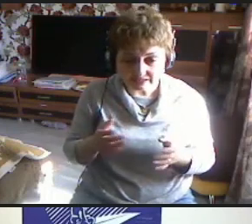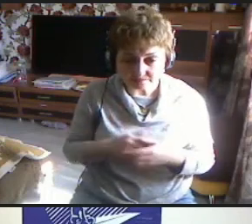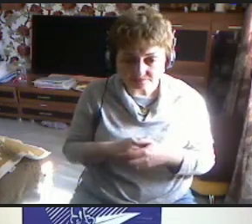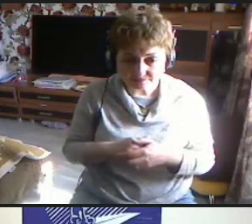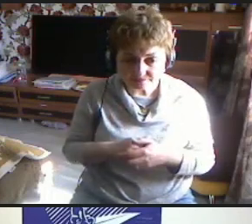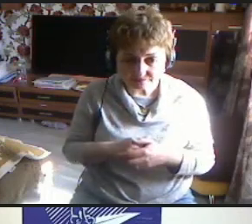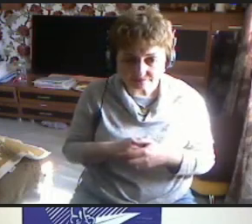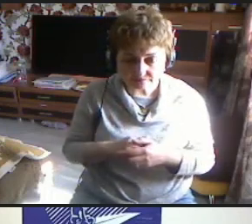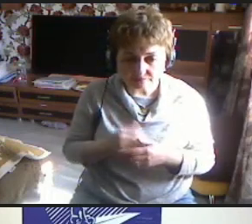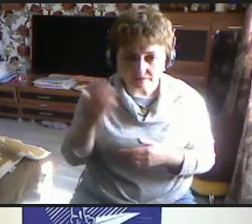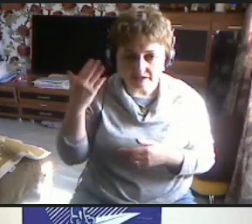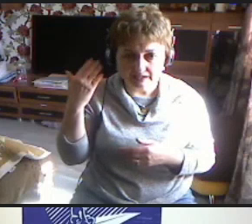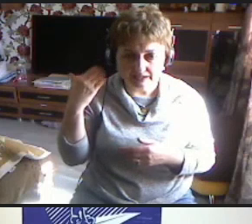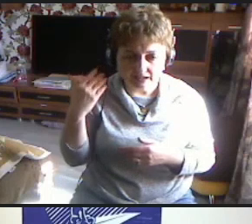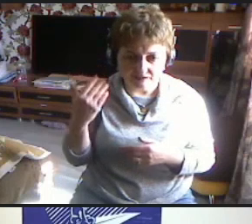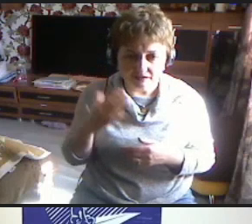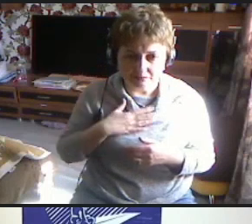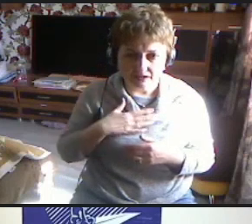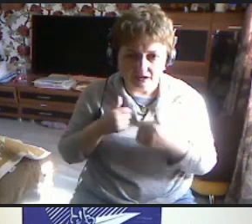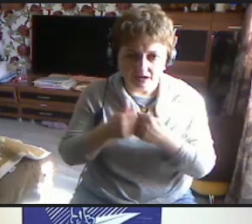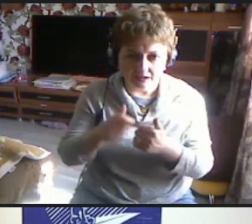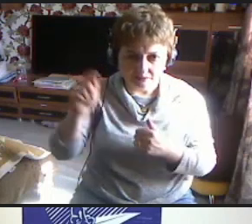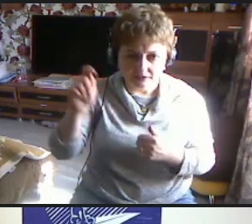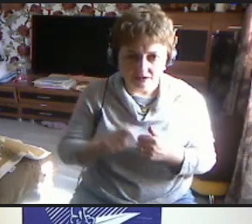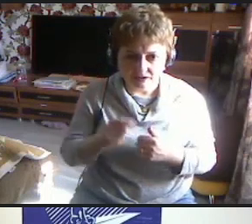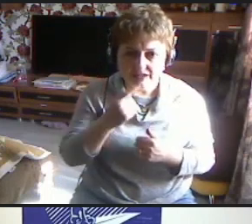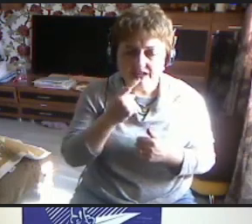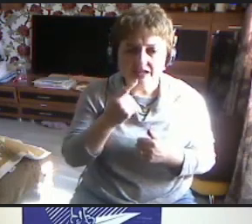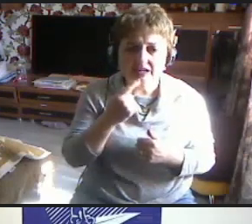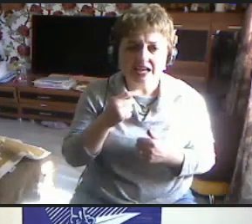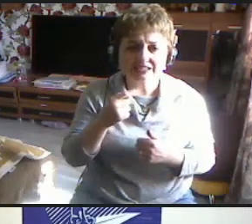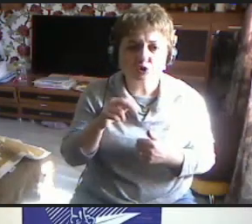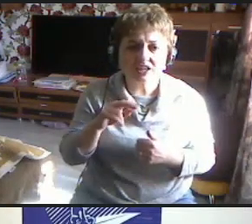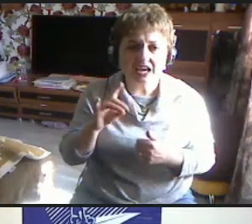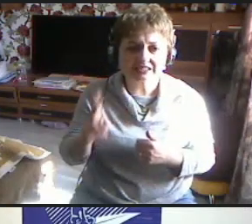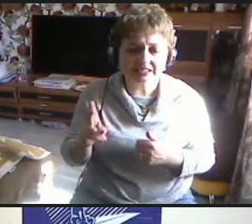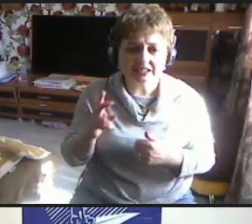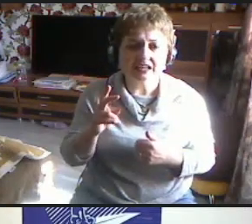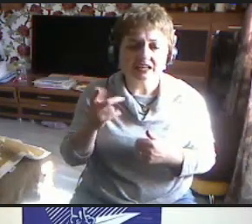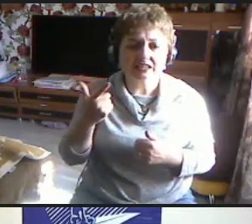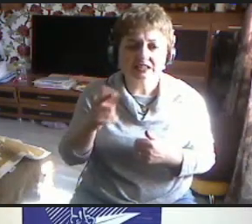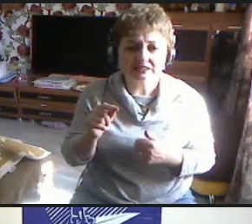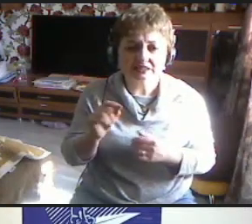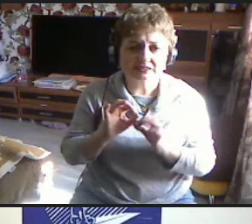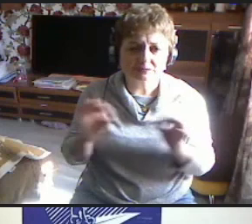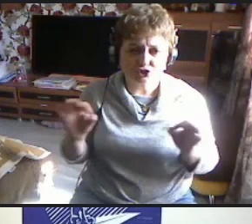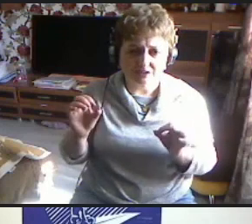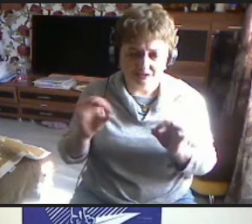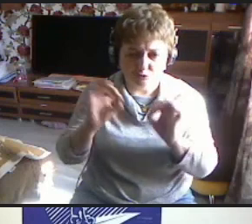недавно моя коллега приехала из Красноярска, где замечательнейшим образом представлялся